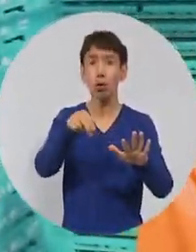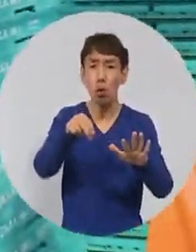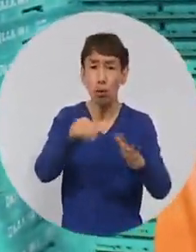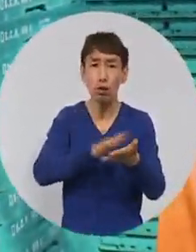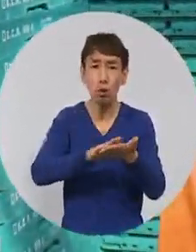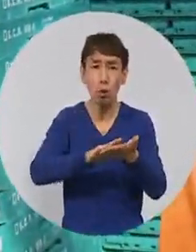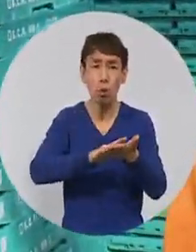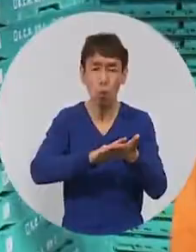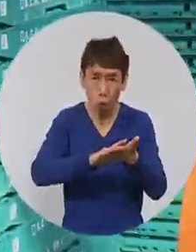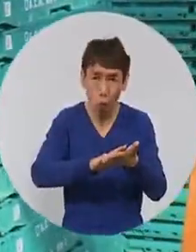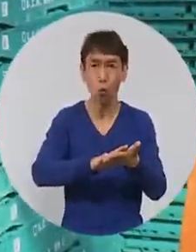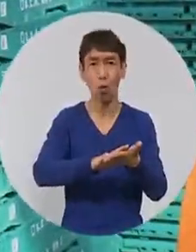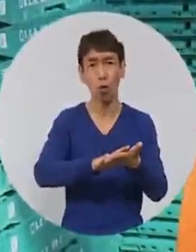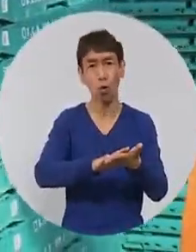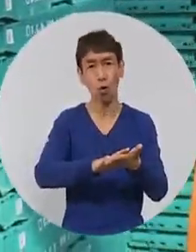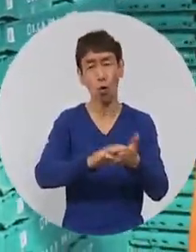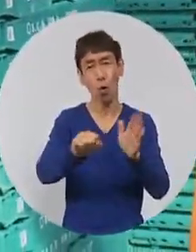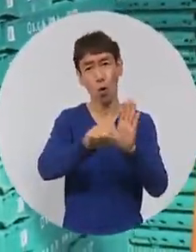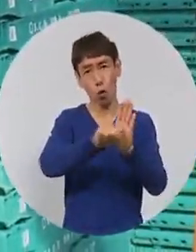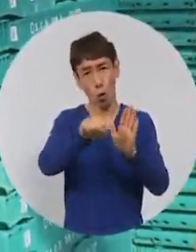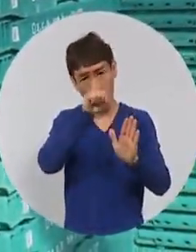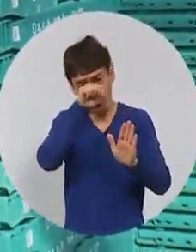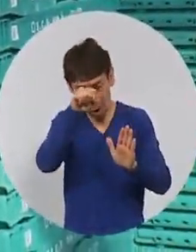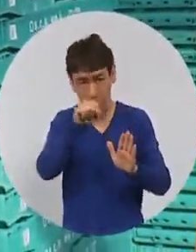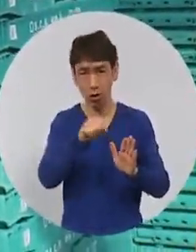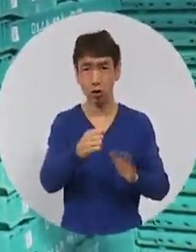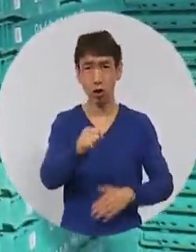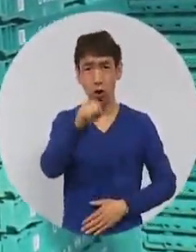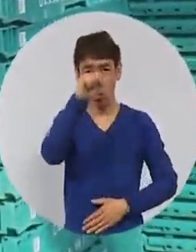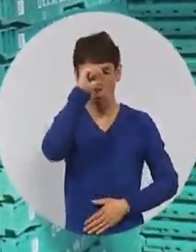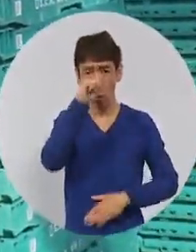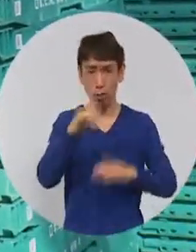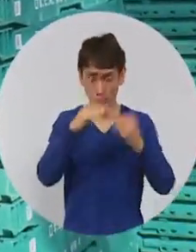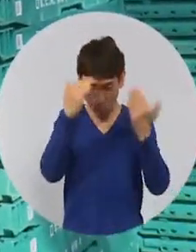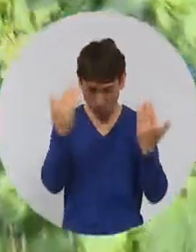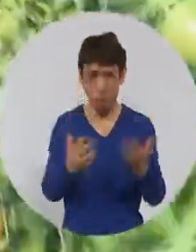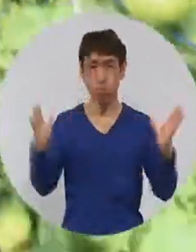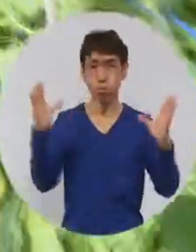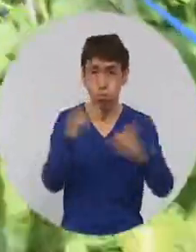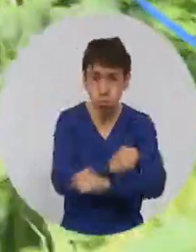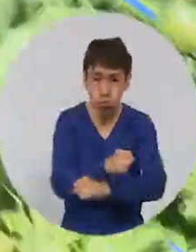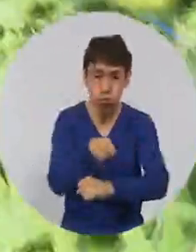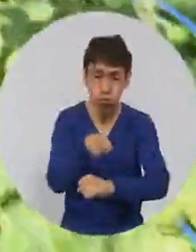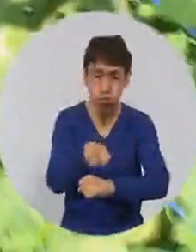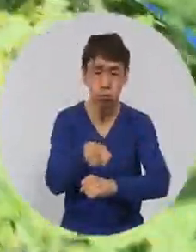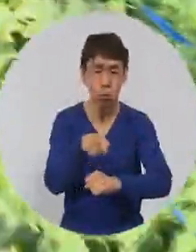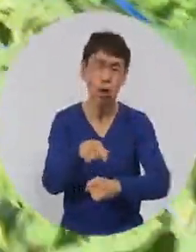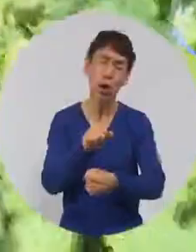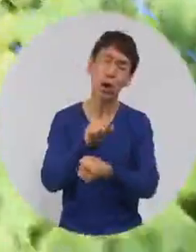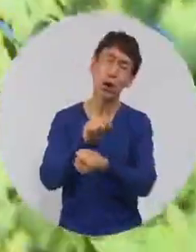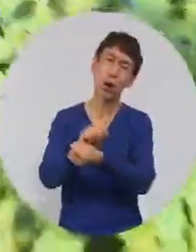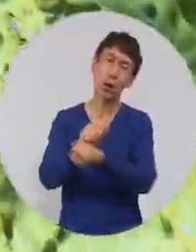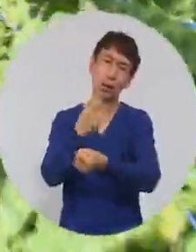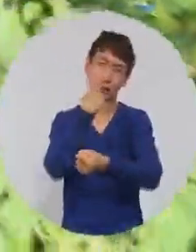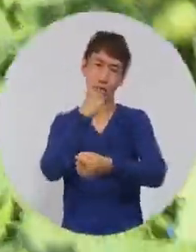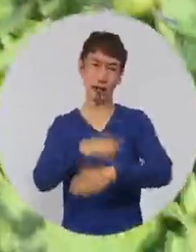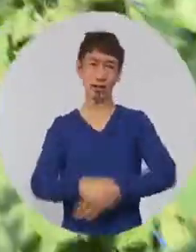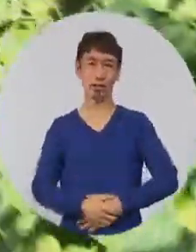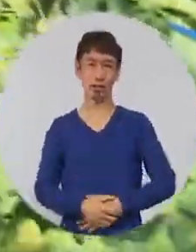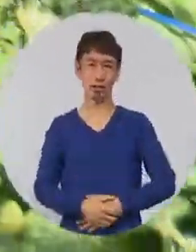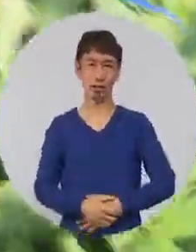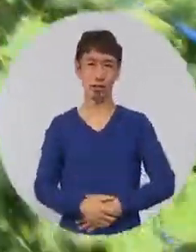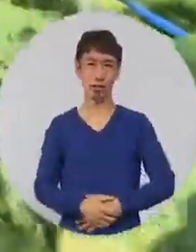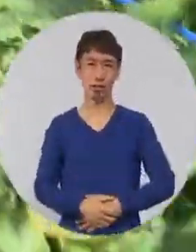気がいっぺんになくなるということで、それはこだわってやってます。 あの辺にちょっと色がついたのあるんで、そこ